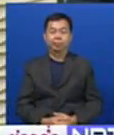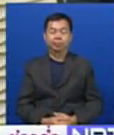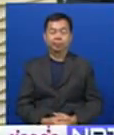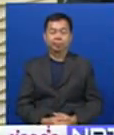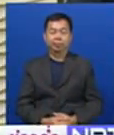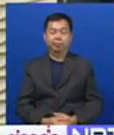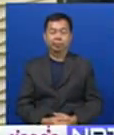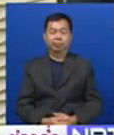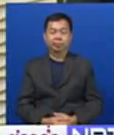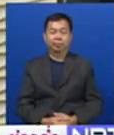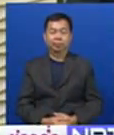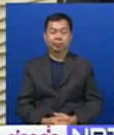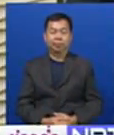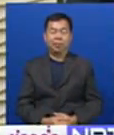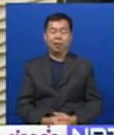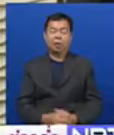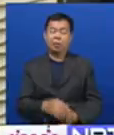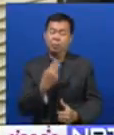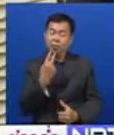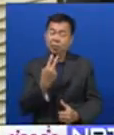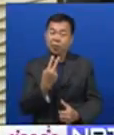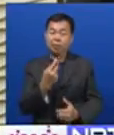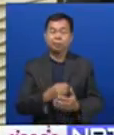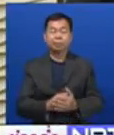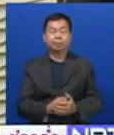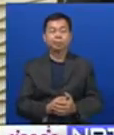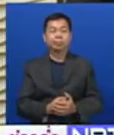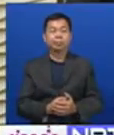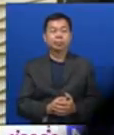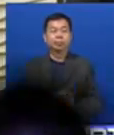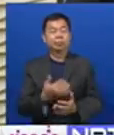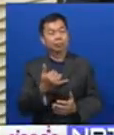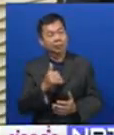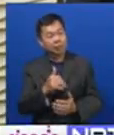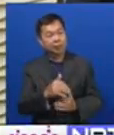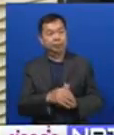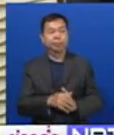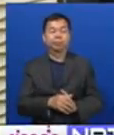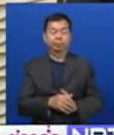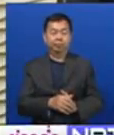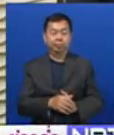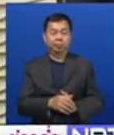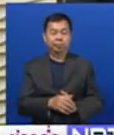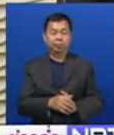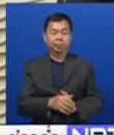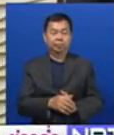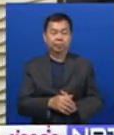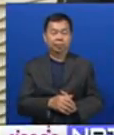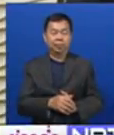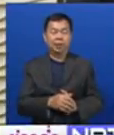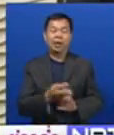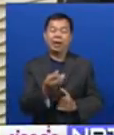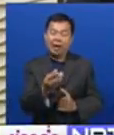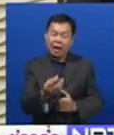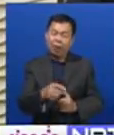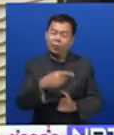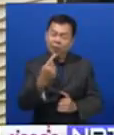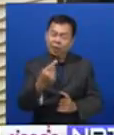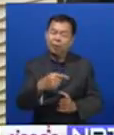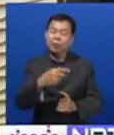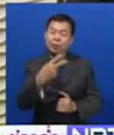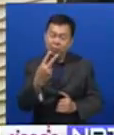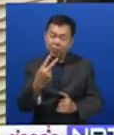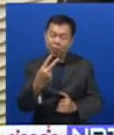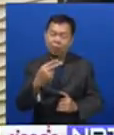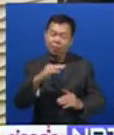ที่สองก็คืออาจจะขนครึ่งข้าวหรือว่าสองขนเป็นอย่างมากที่สุดอันนี้แล้ว